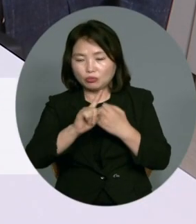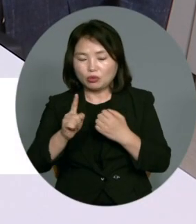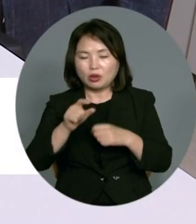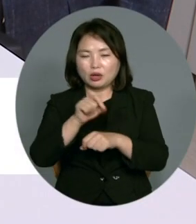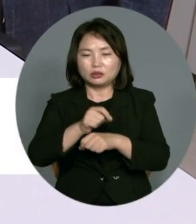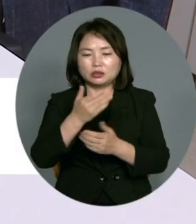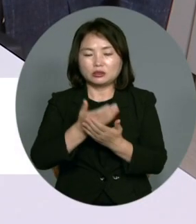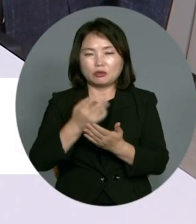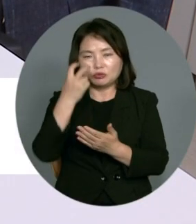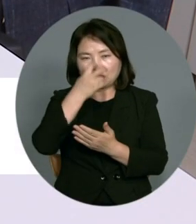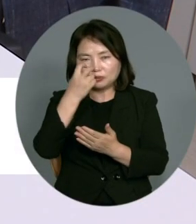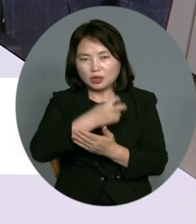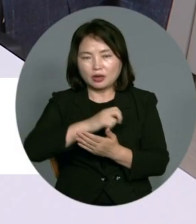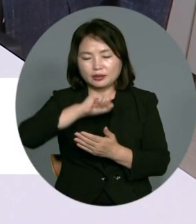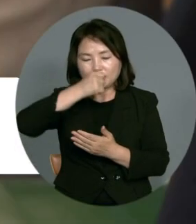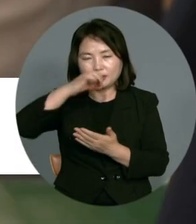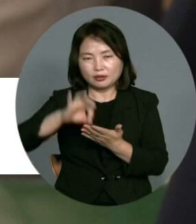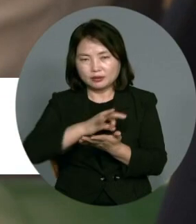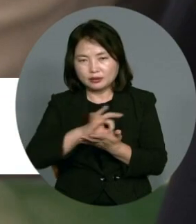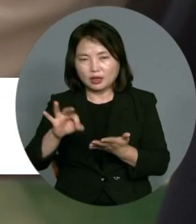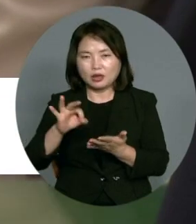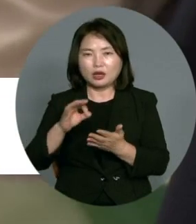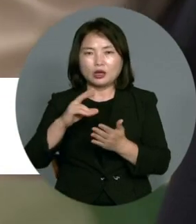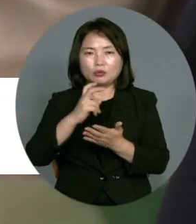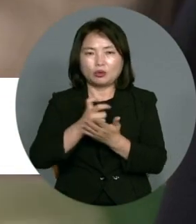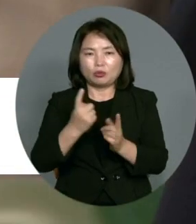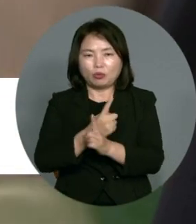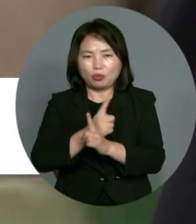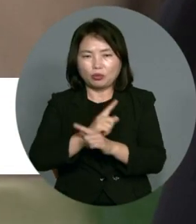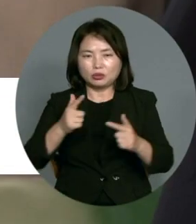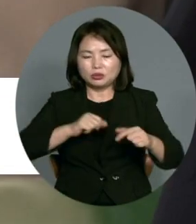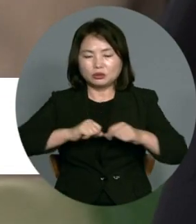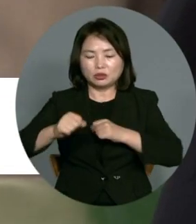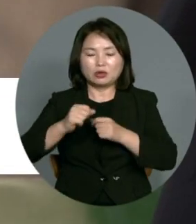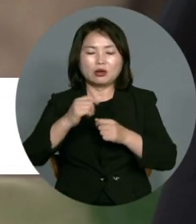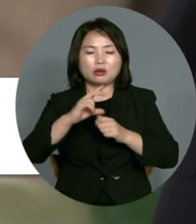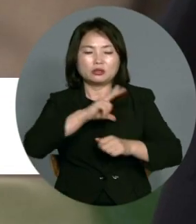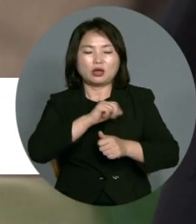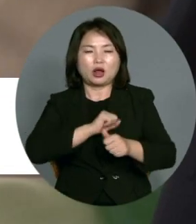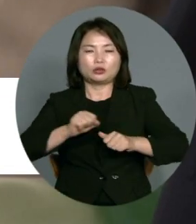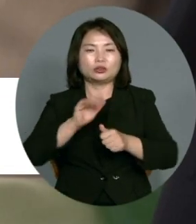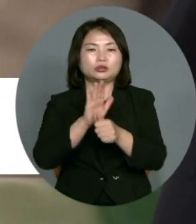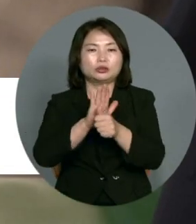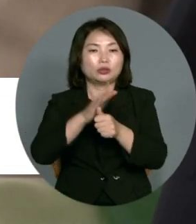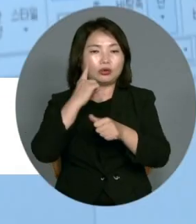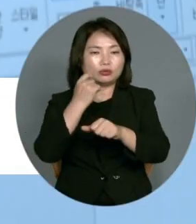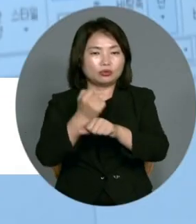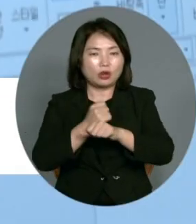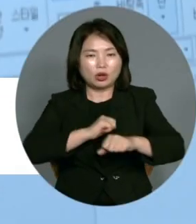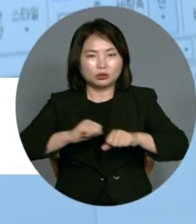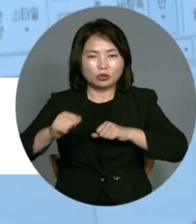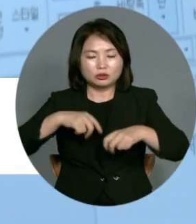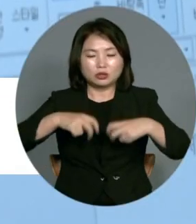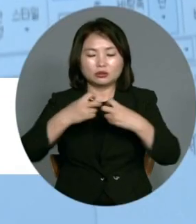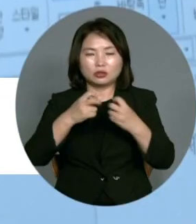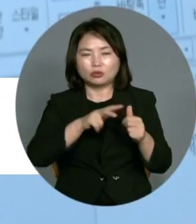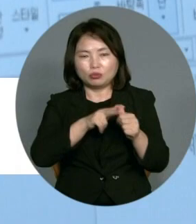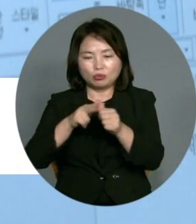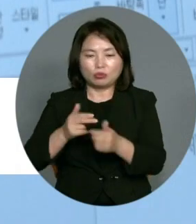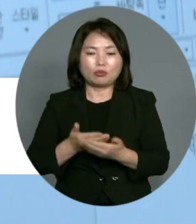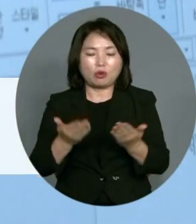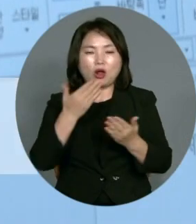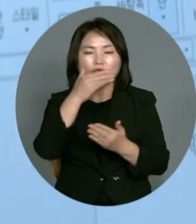행정사무감사 부터 1 결산 조례 재 개정 등 의정 활동을 지원하고 연구 활동으로 정책 정보도